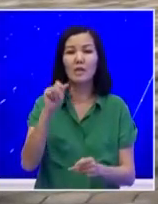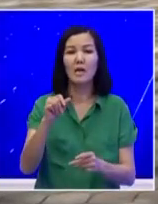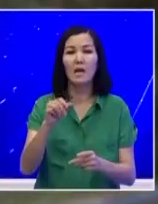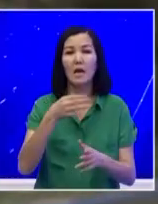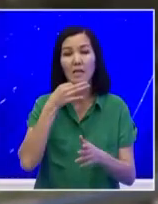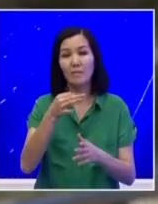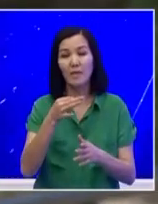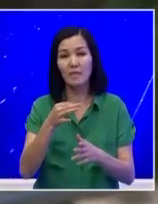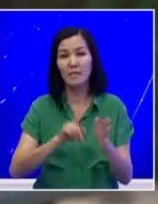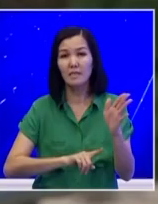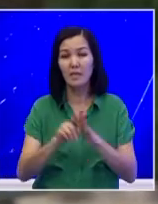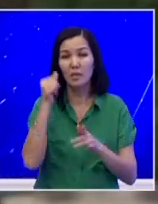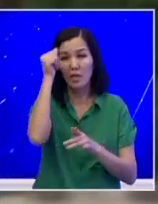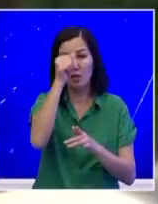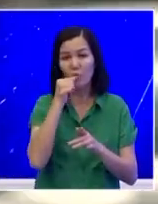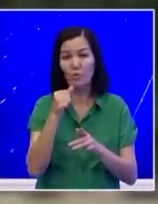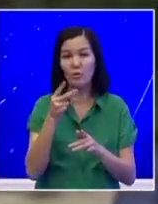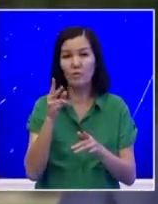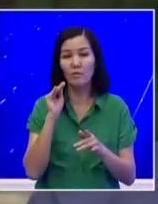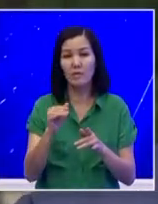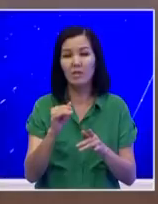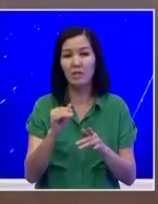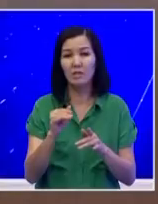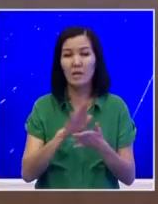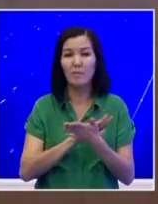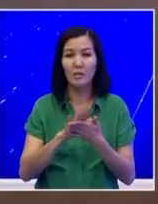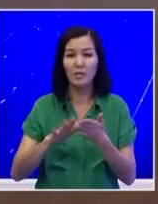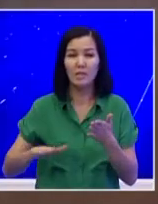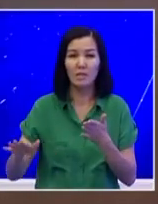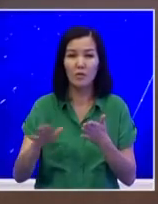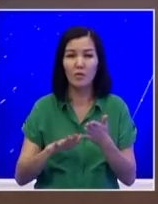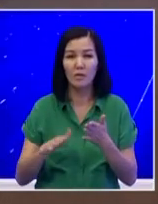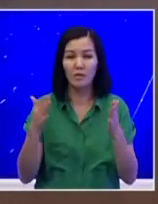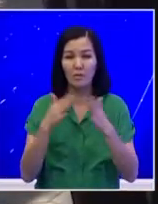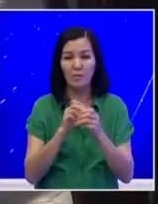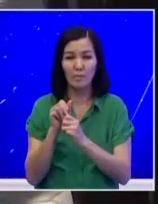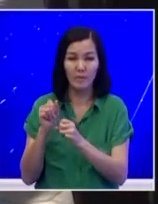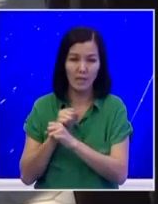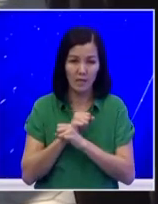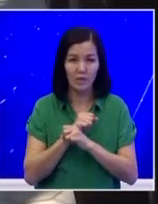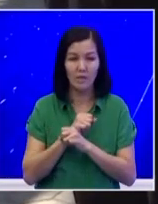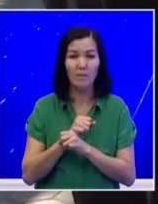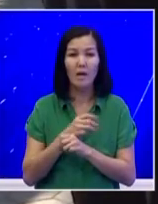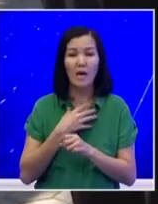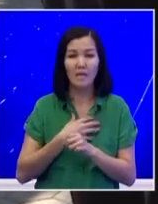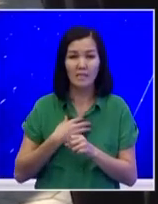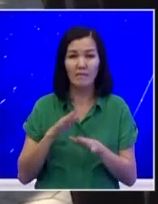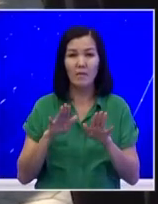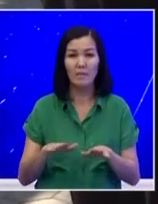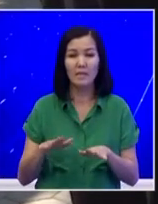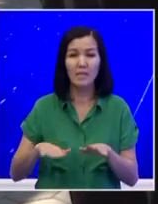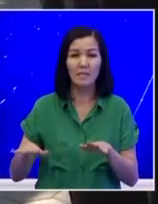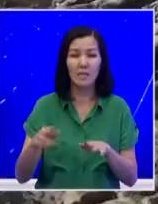что с начала года было роздано свыше 2000 уведомлений об очистке территорий, прилегающих к домам дачников. Основные места стихийных свалок – это